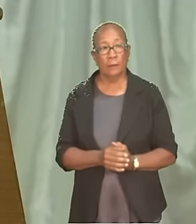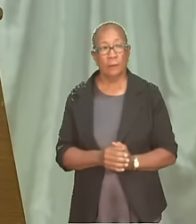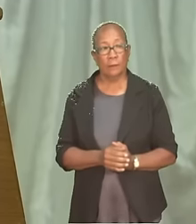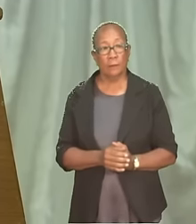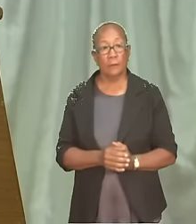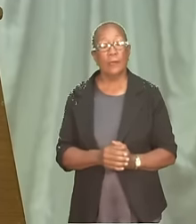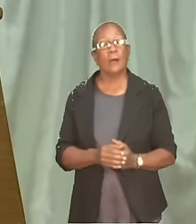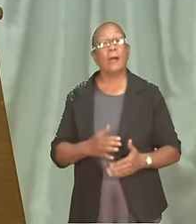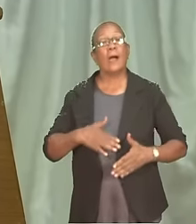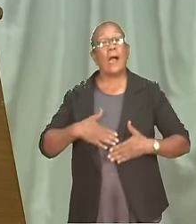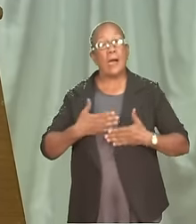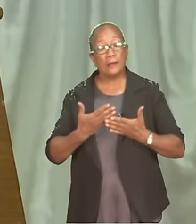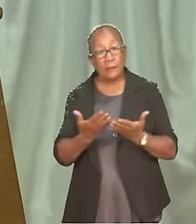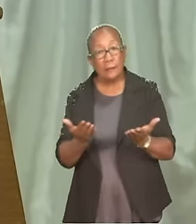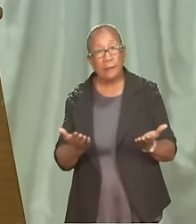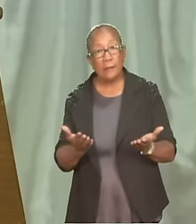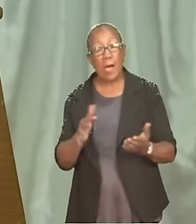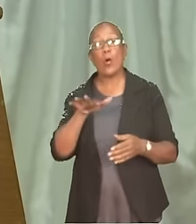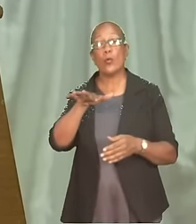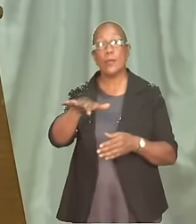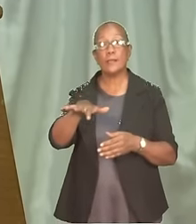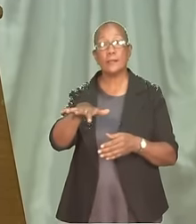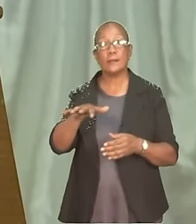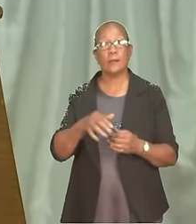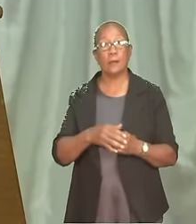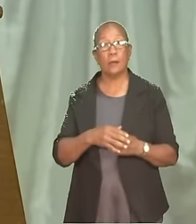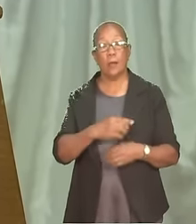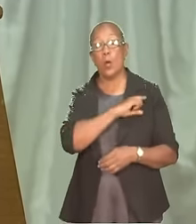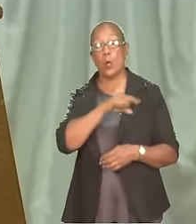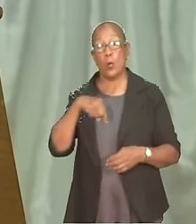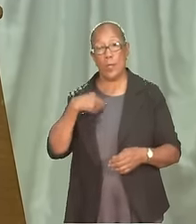Graag aanwezigen. We zien ook